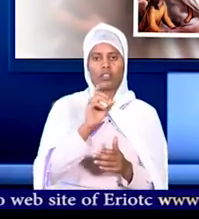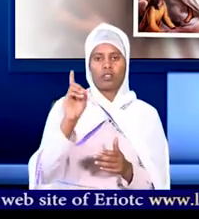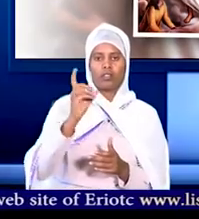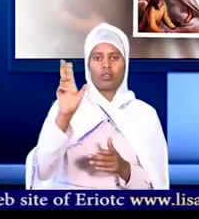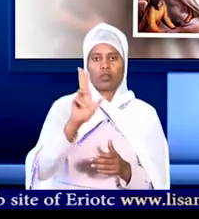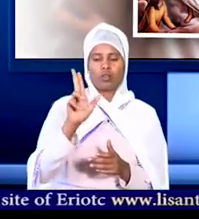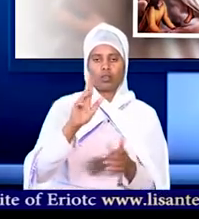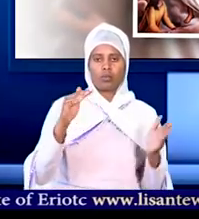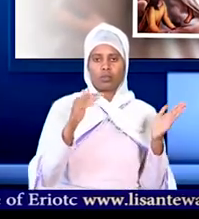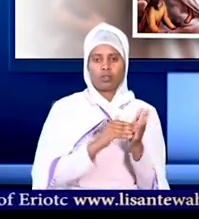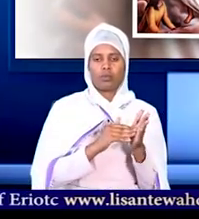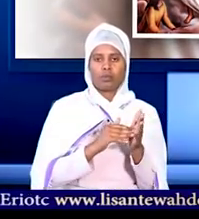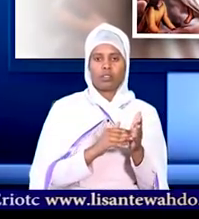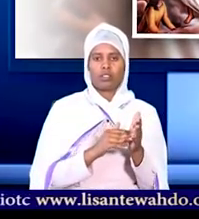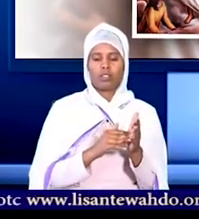ካብ እዮር ከ